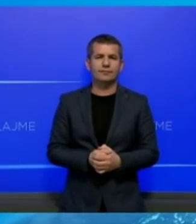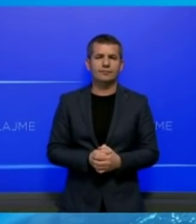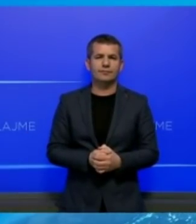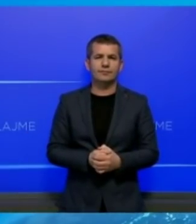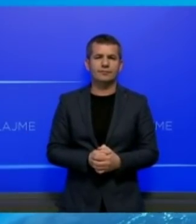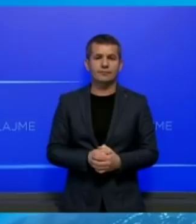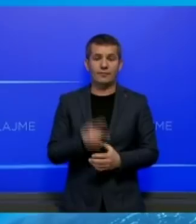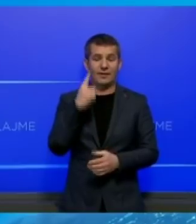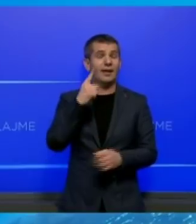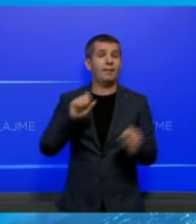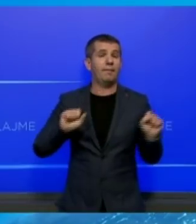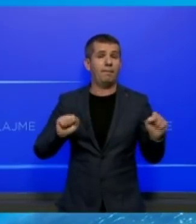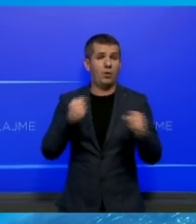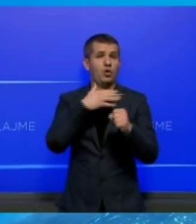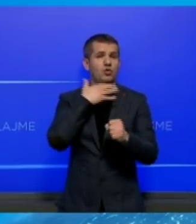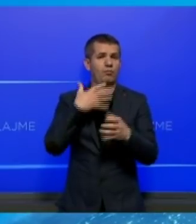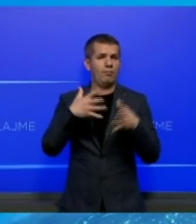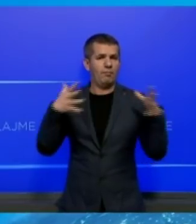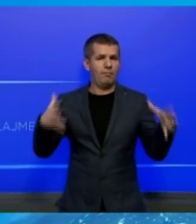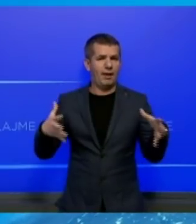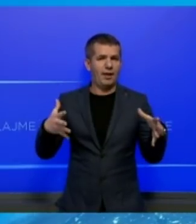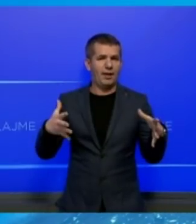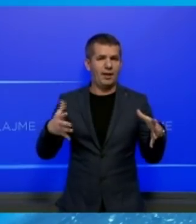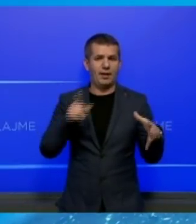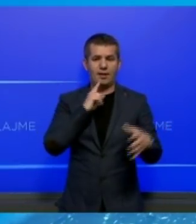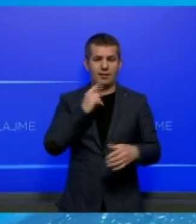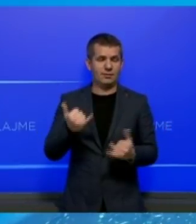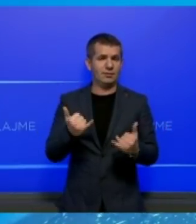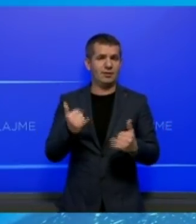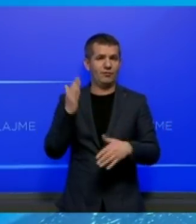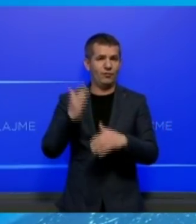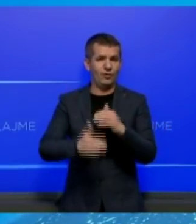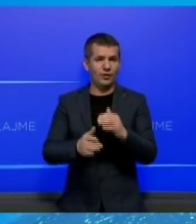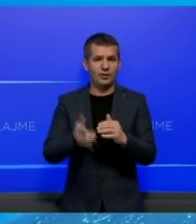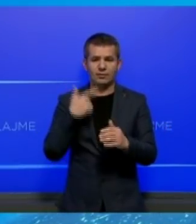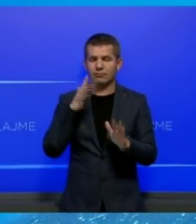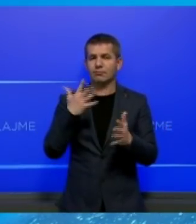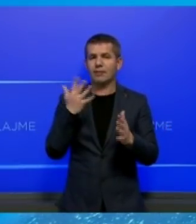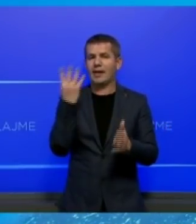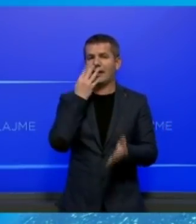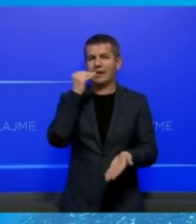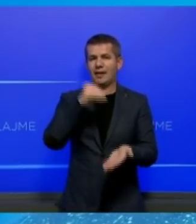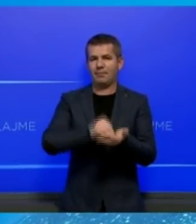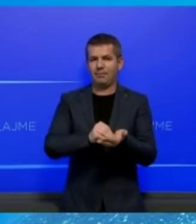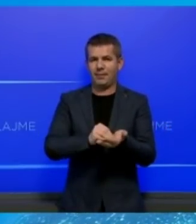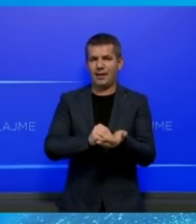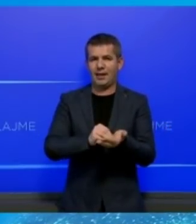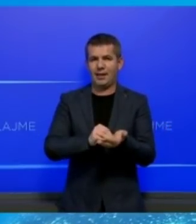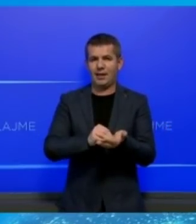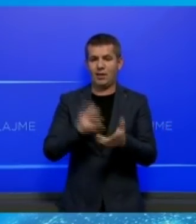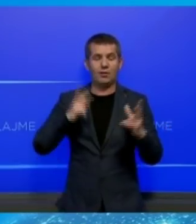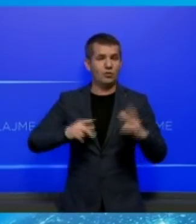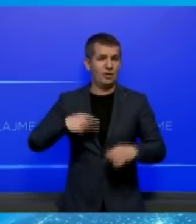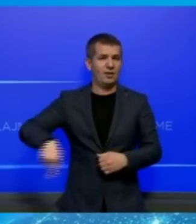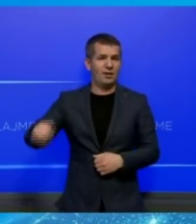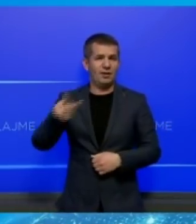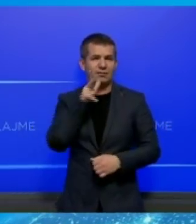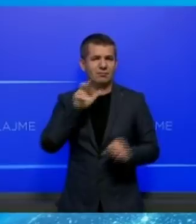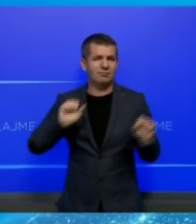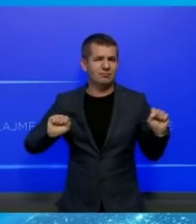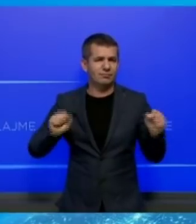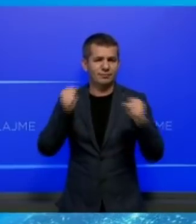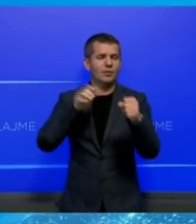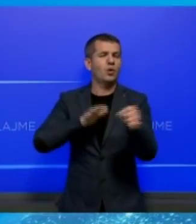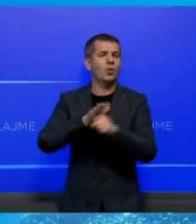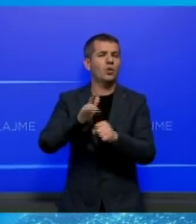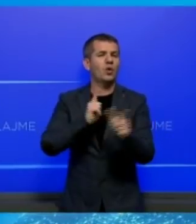Një nga protestat më të mëdha që u shënuan në Munich në vitet e fundit kishte më shumë se 40000 njerëz të mbledhur për të protestuar kundër luftës në